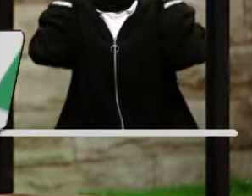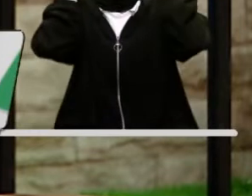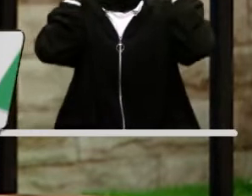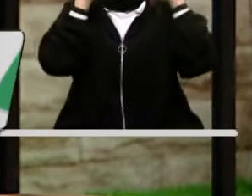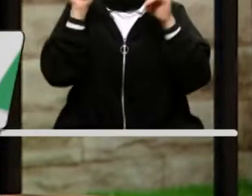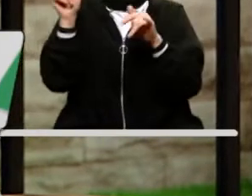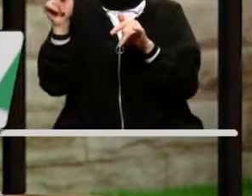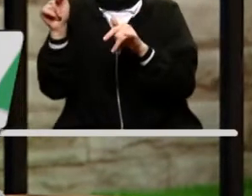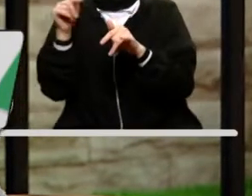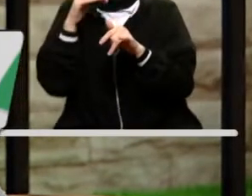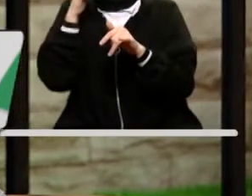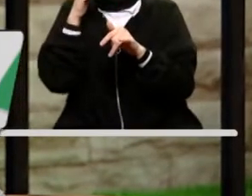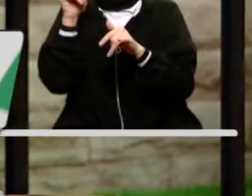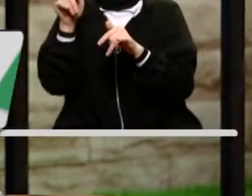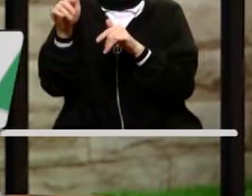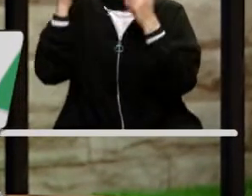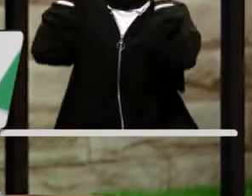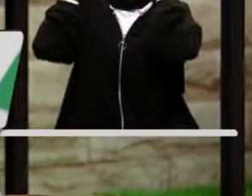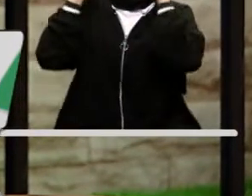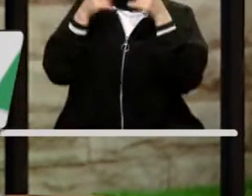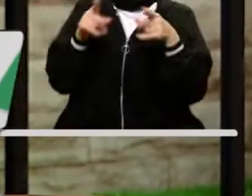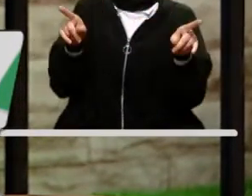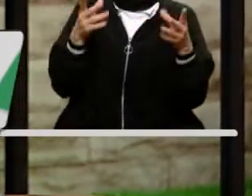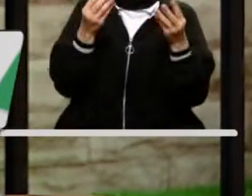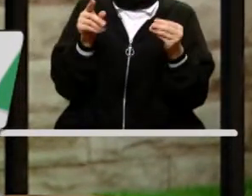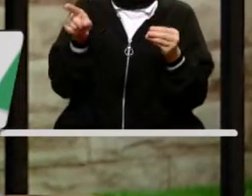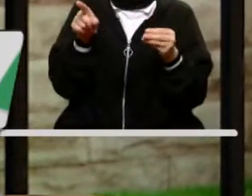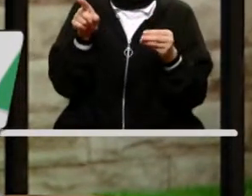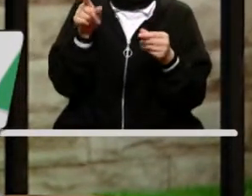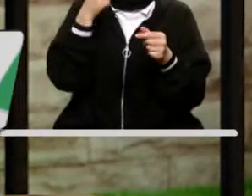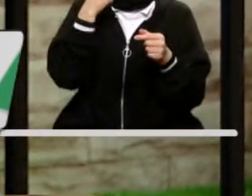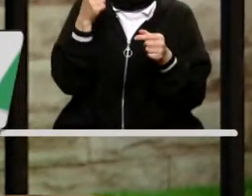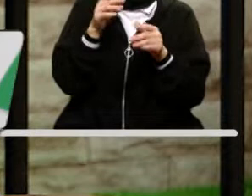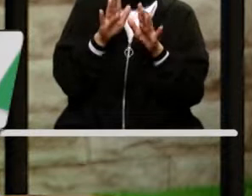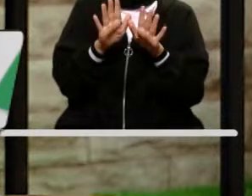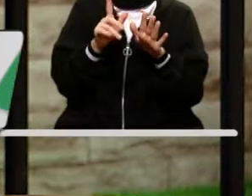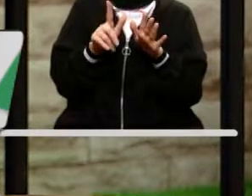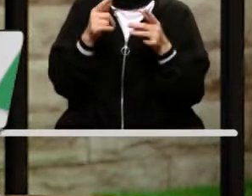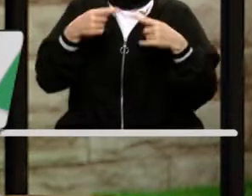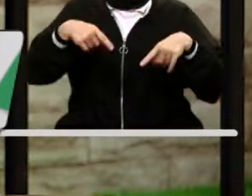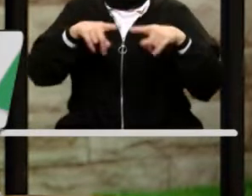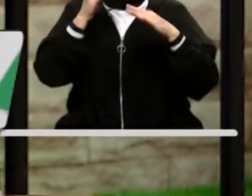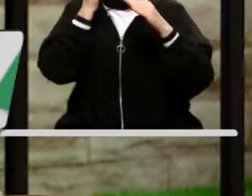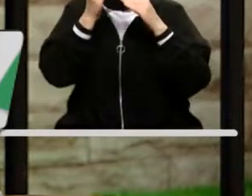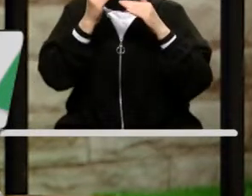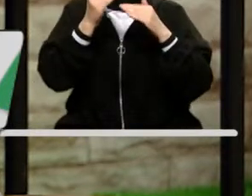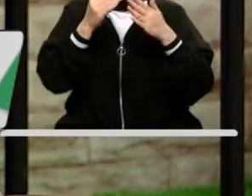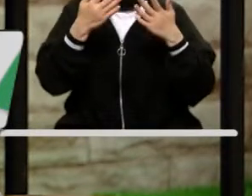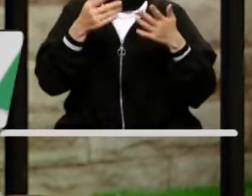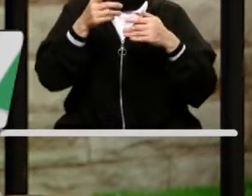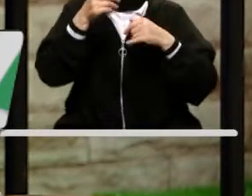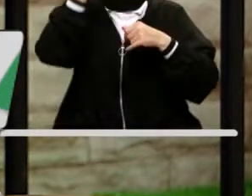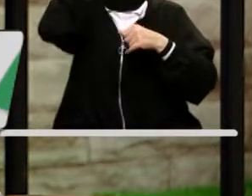hep boş şeylerdir. Evet. Ama biz toplumumuzun ihtiyacımızın yani ülkemizin ne ihtiyacı var şu